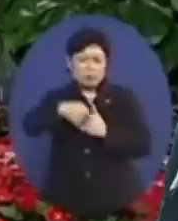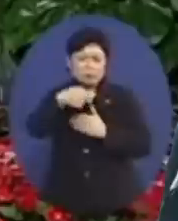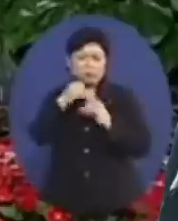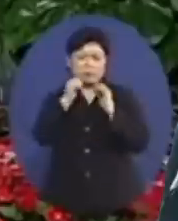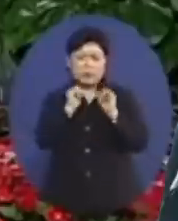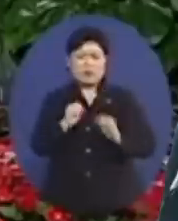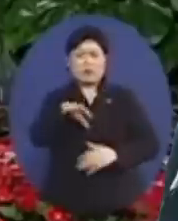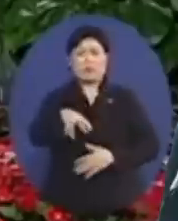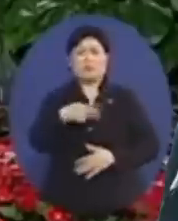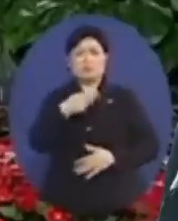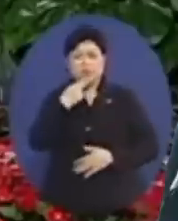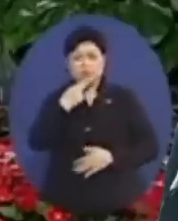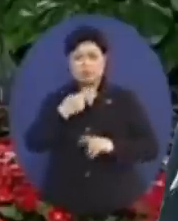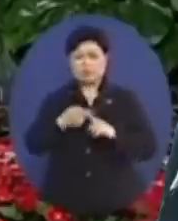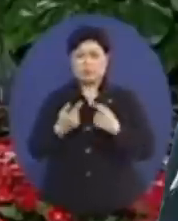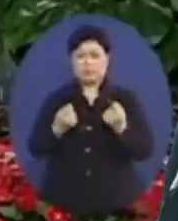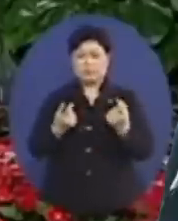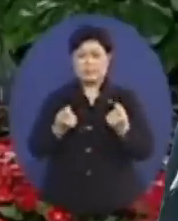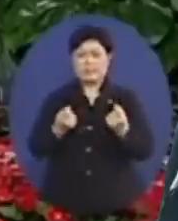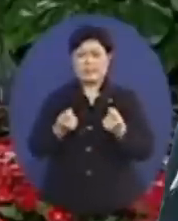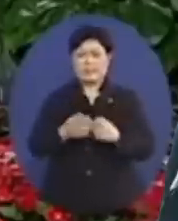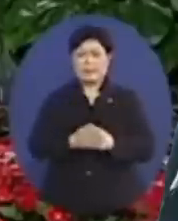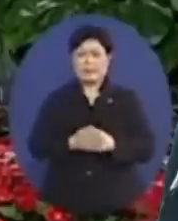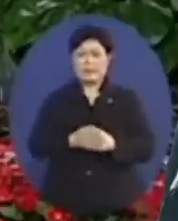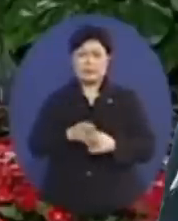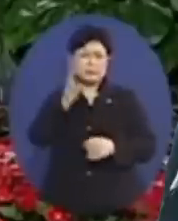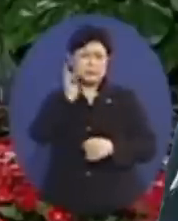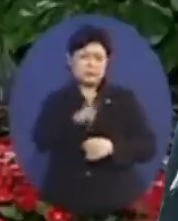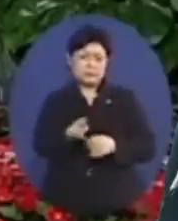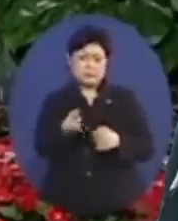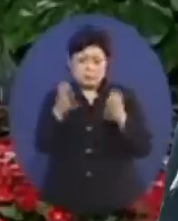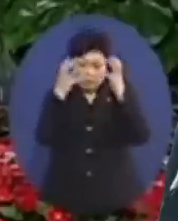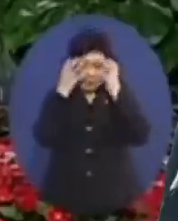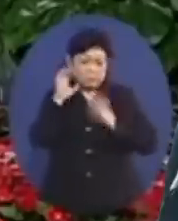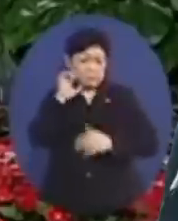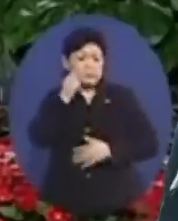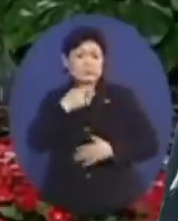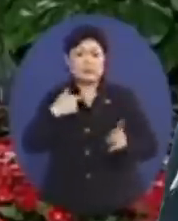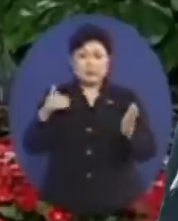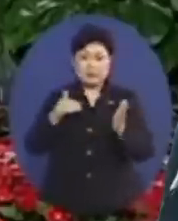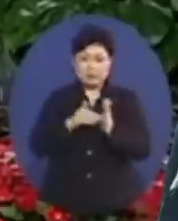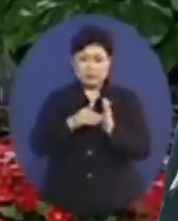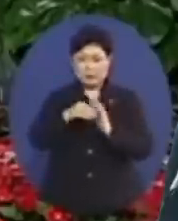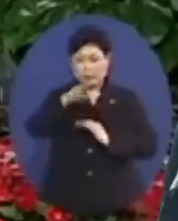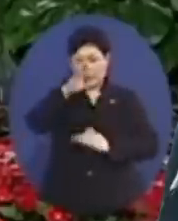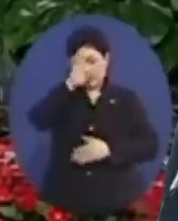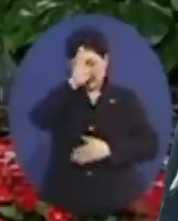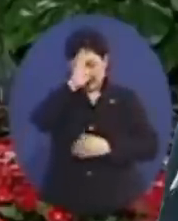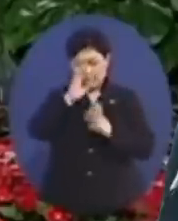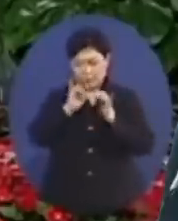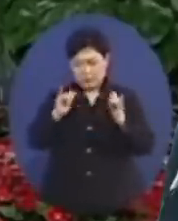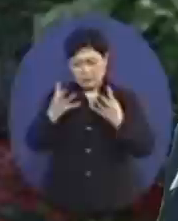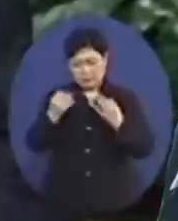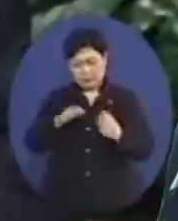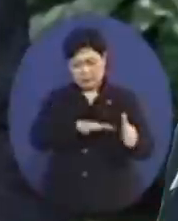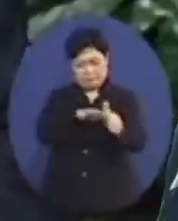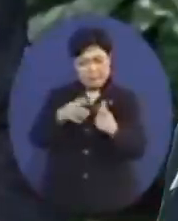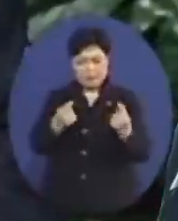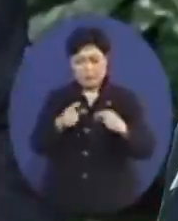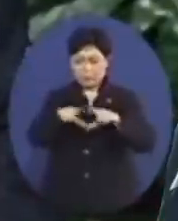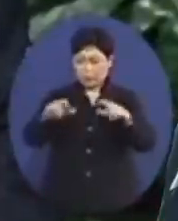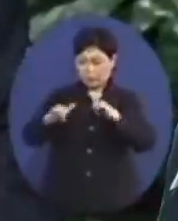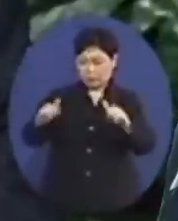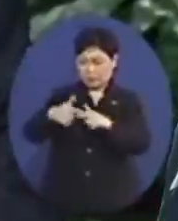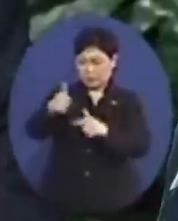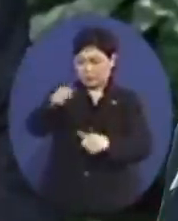없었습니다. 그는 갓난신고를 많이 당했으며 병자들만이 그를 따랐습니다. 보통 사람들은